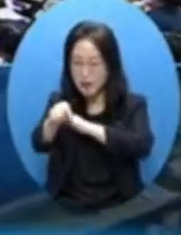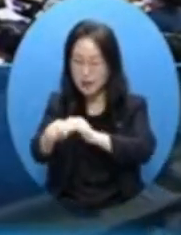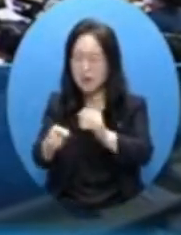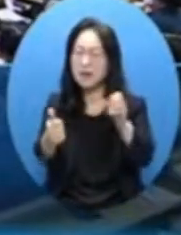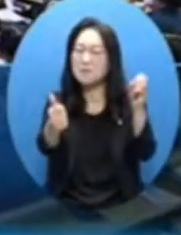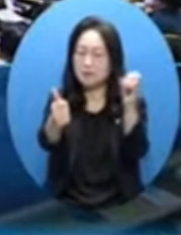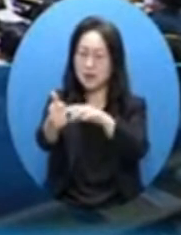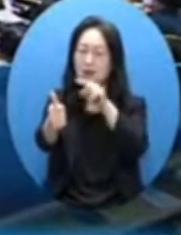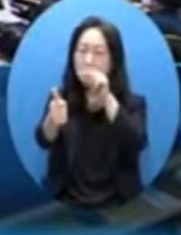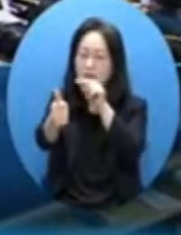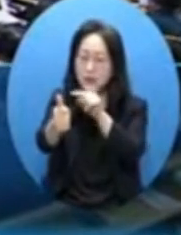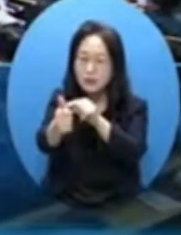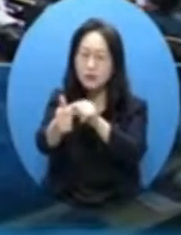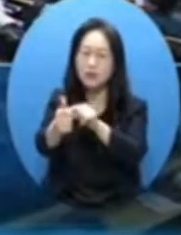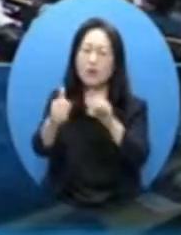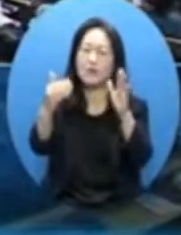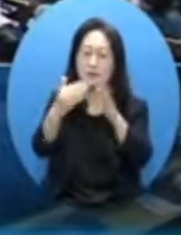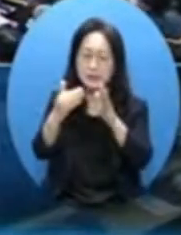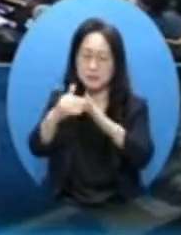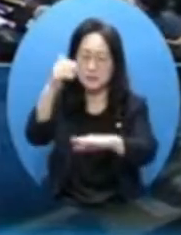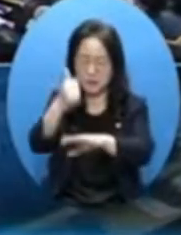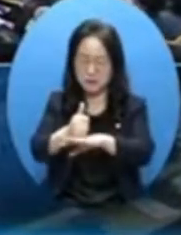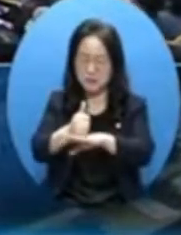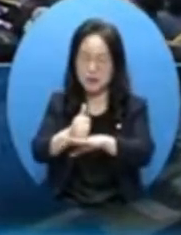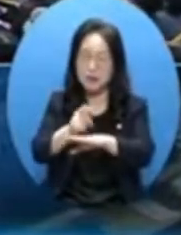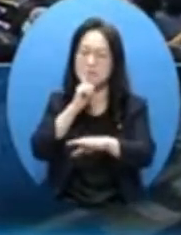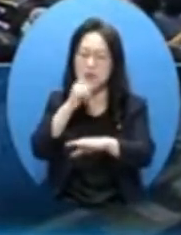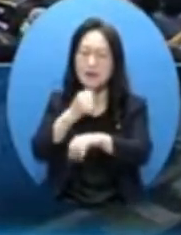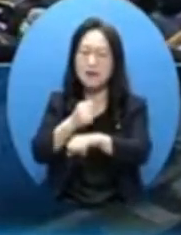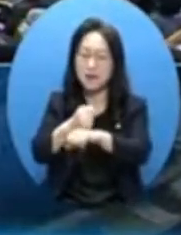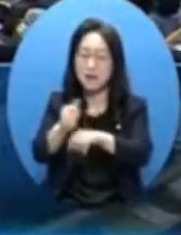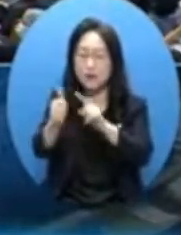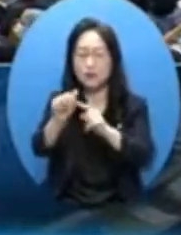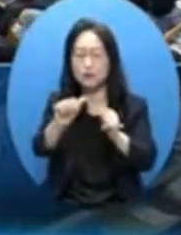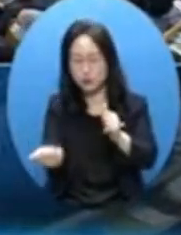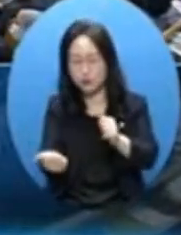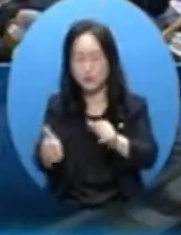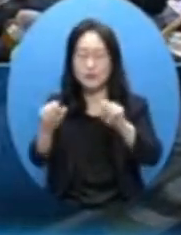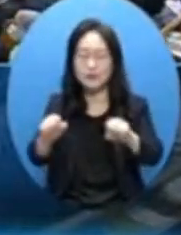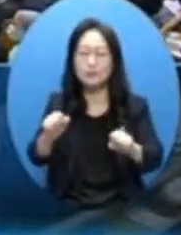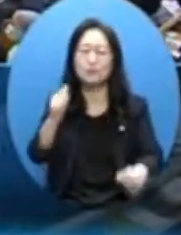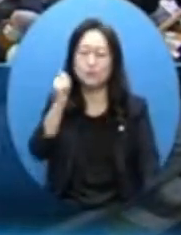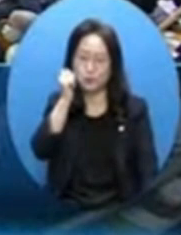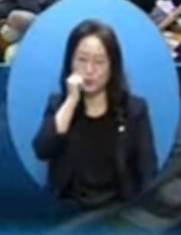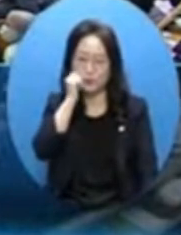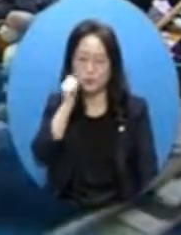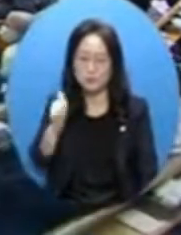너는 너의 집에 유언하라 내가 죽고 살지 못하리라 하셨나이다 하니.